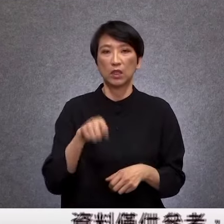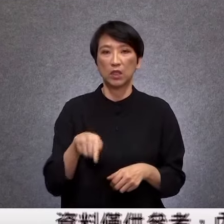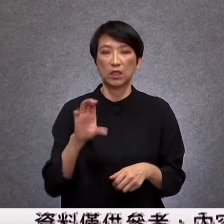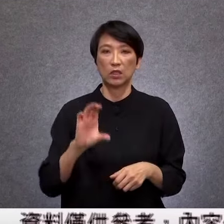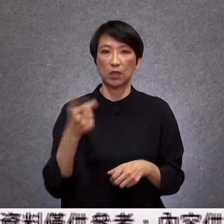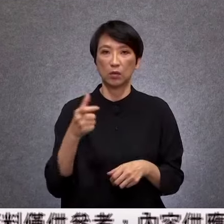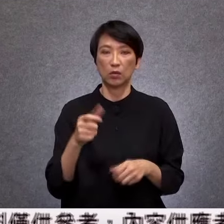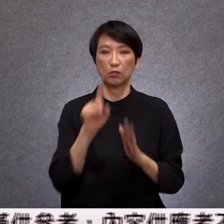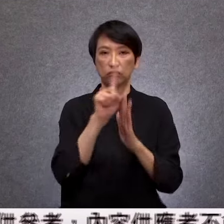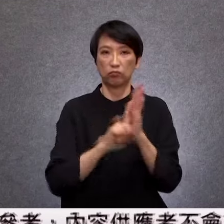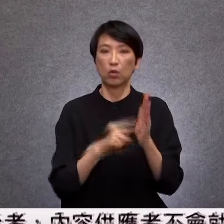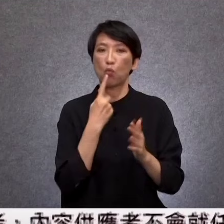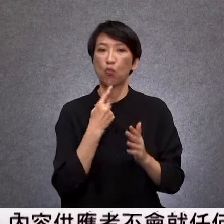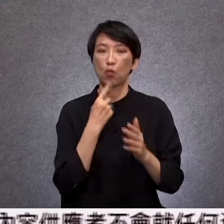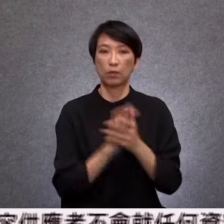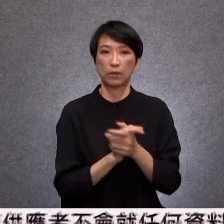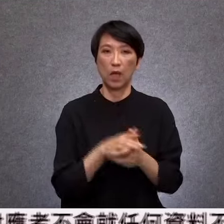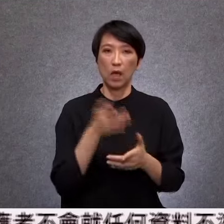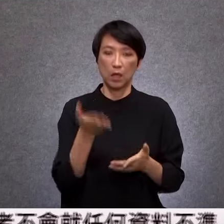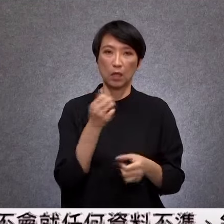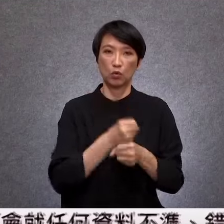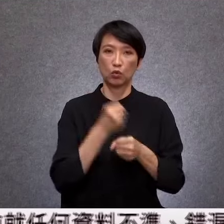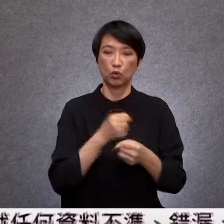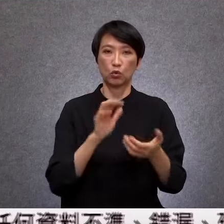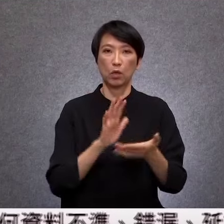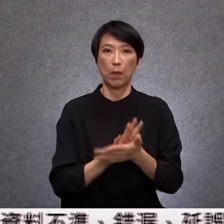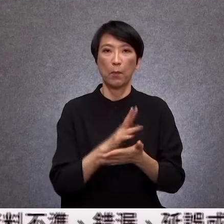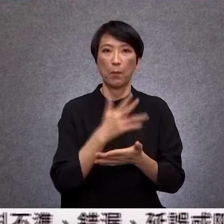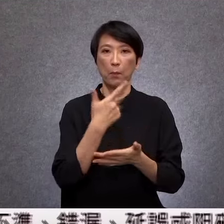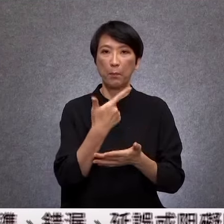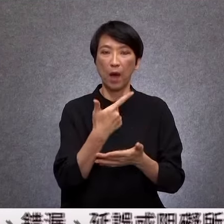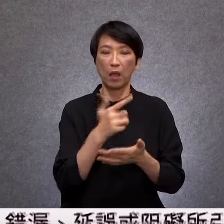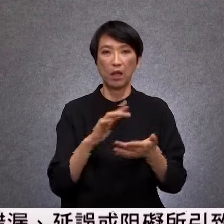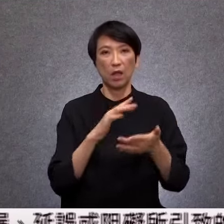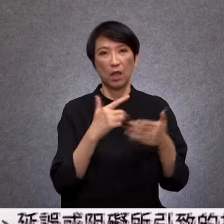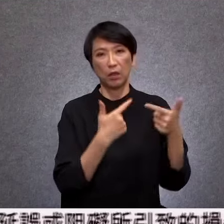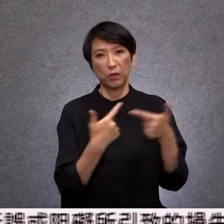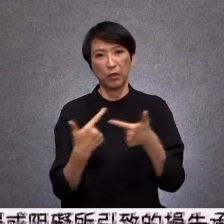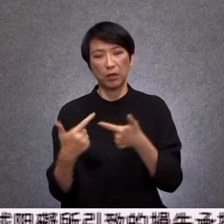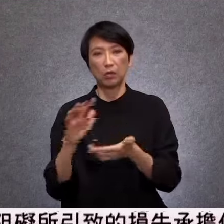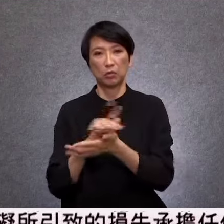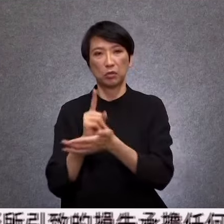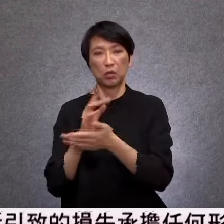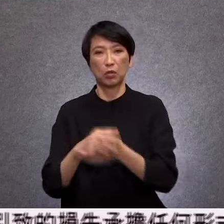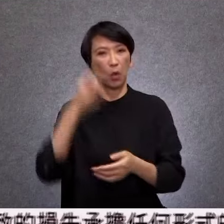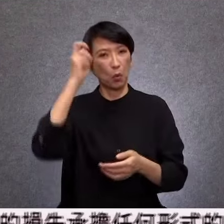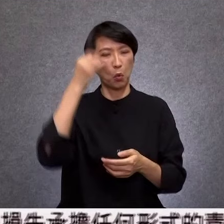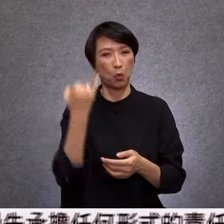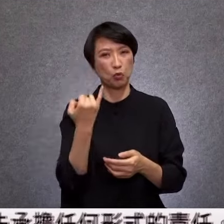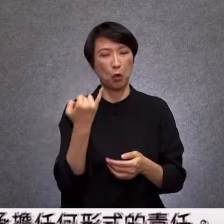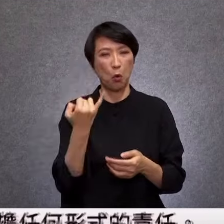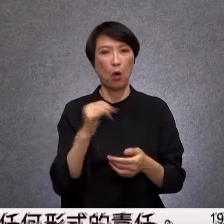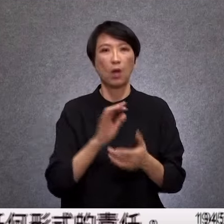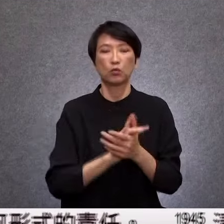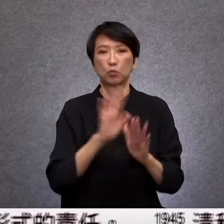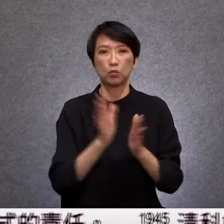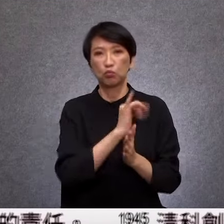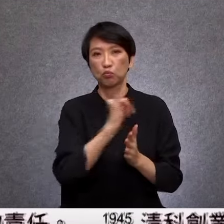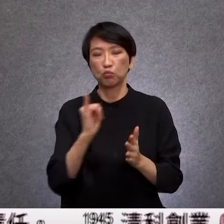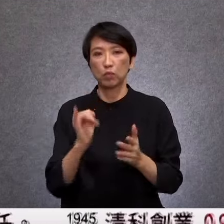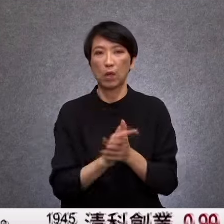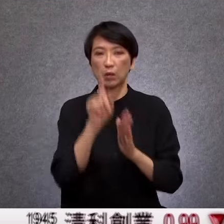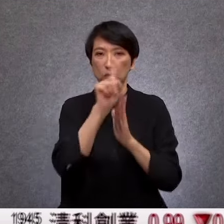兩年過千億啦，咁咧其實有人就話你做咗第八年嘅預算案，幾乎年年都估錯數，